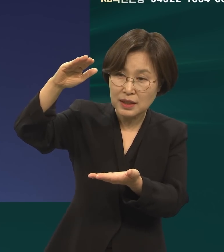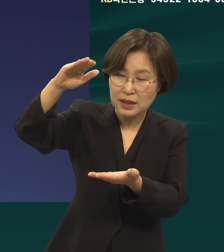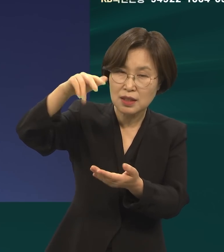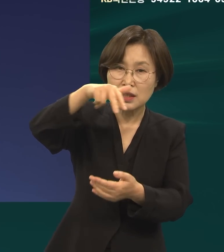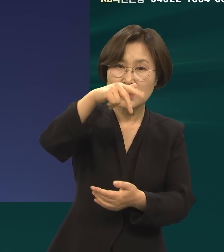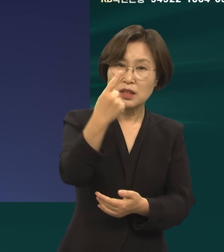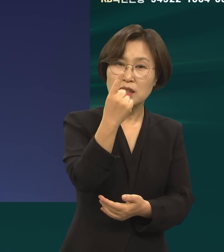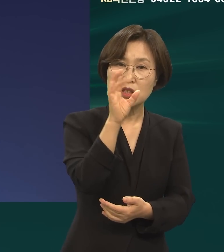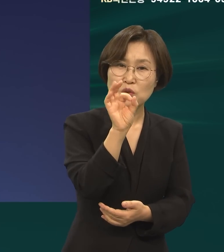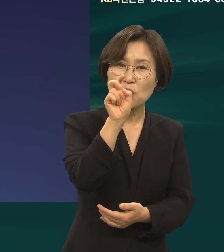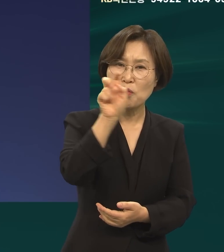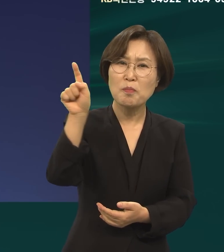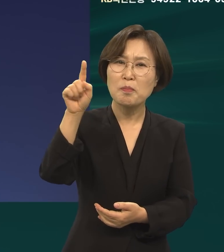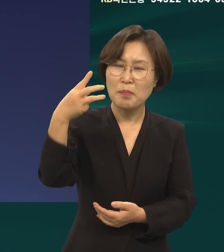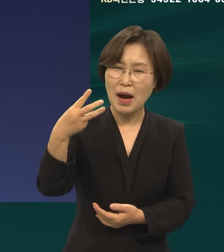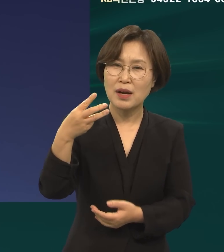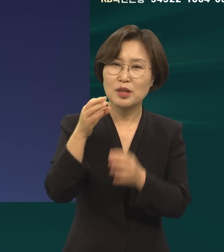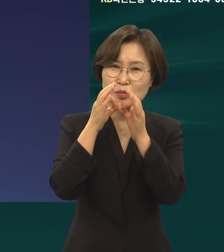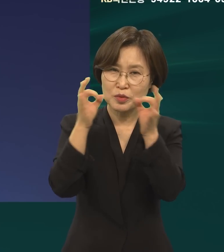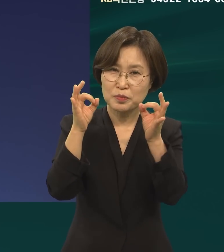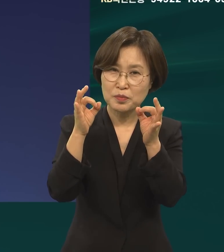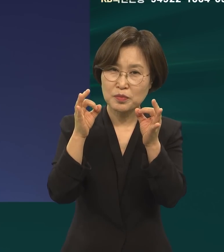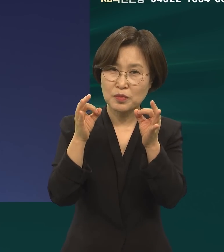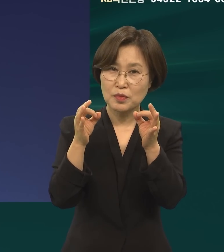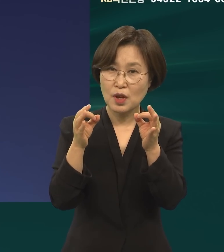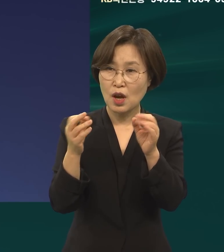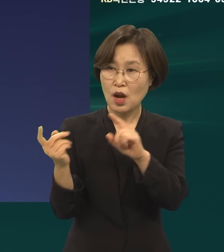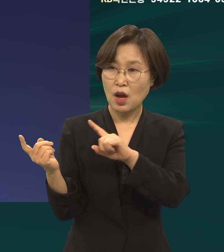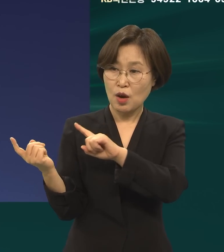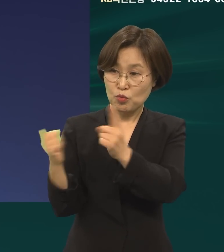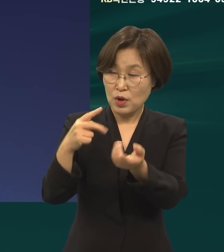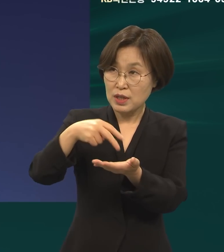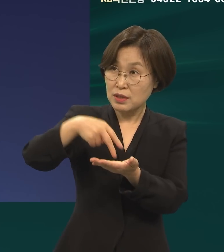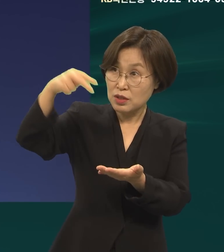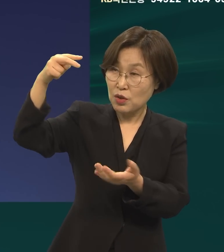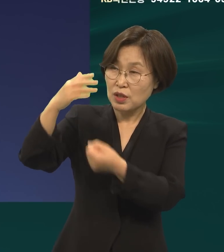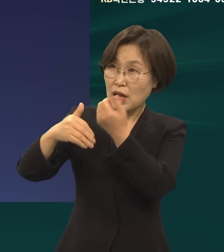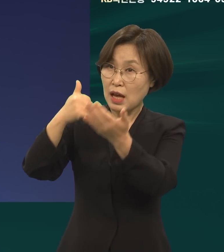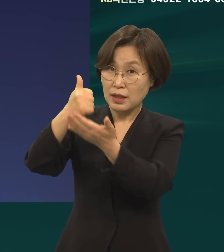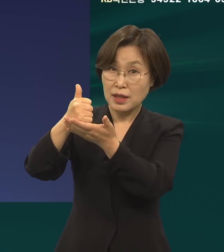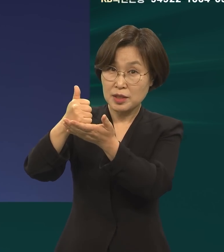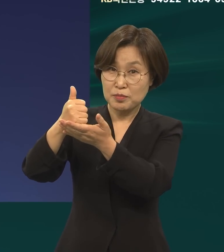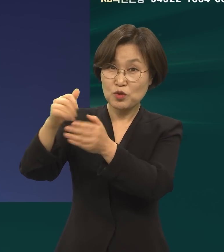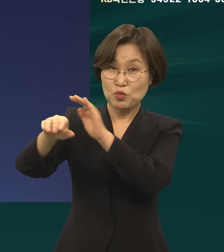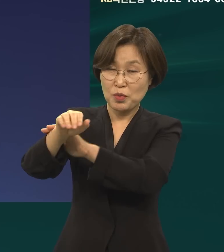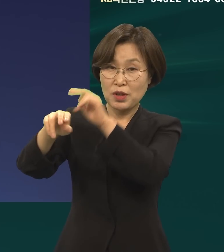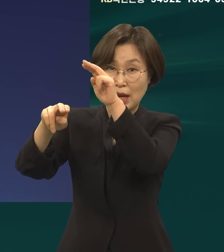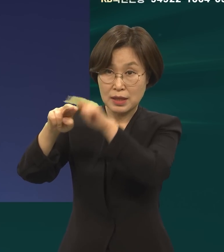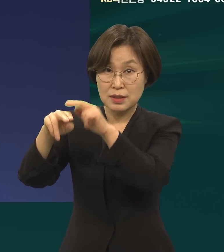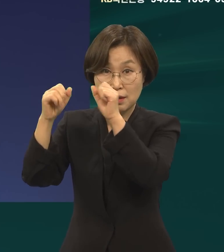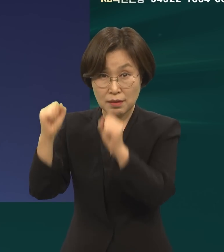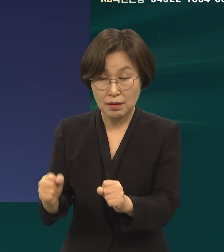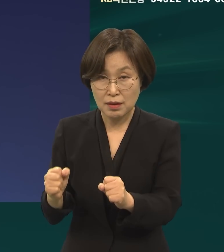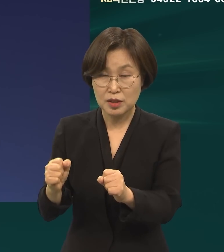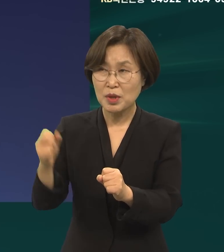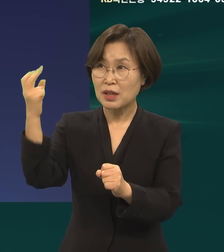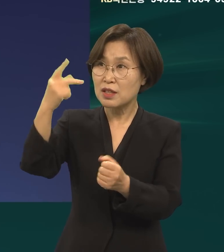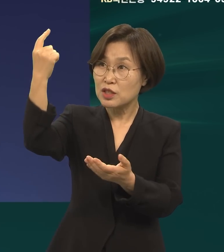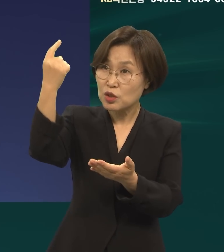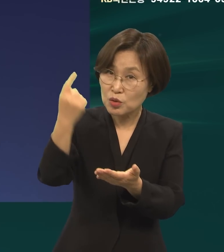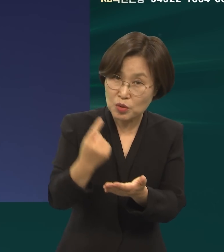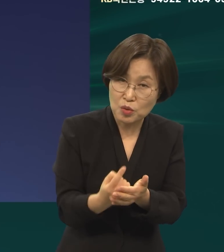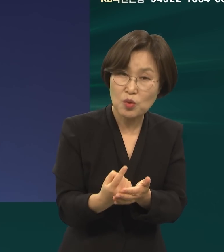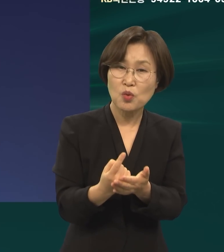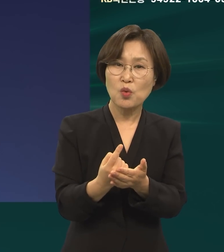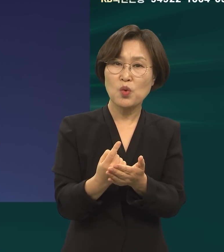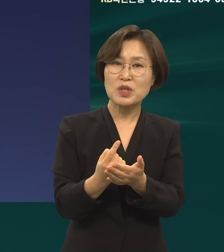부릅니다. 그분은 부활 승천하셔서 하나님 보좌 우편에 앉아 계시지만 우리는 다시 오실 주님을 기다리기 때문에 우리는 또 한